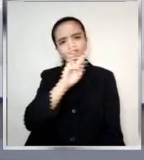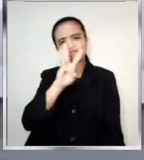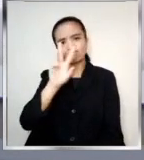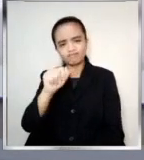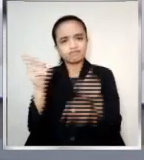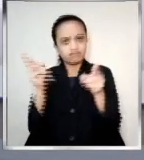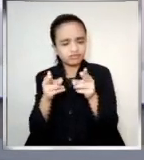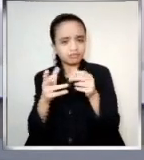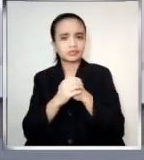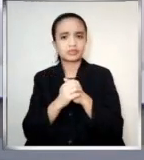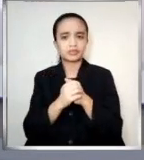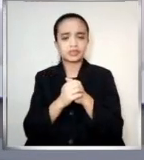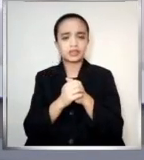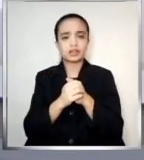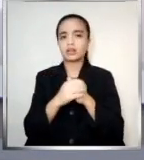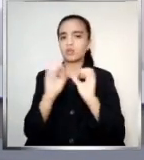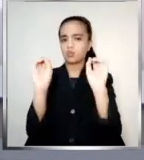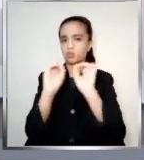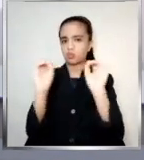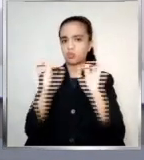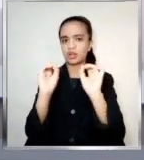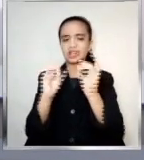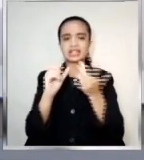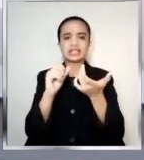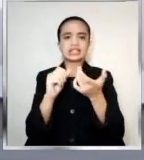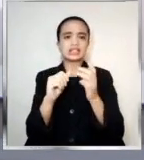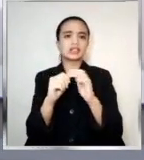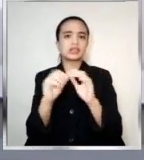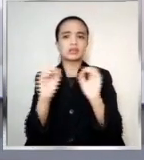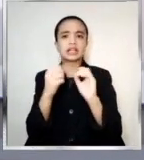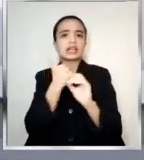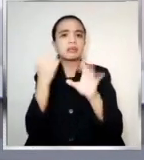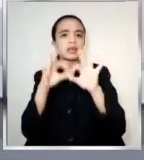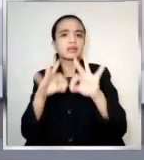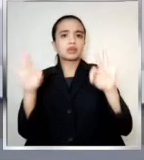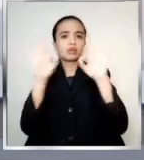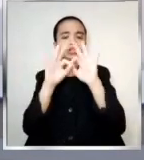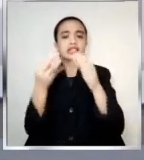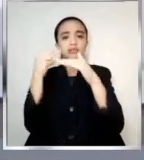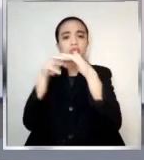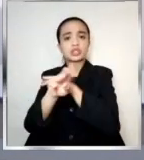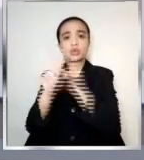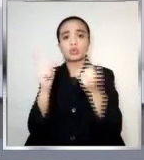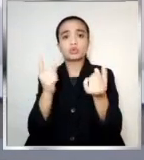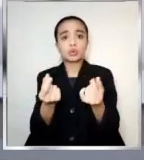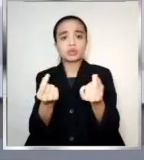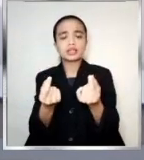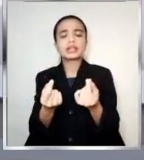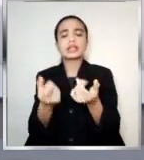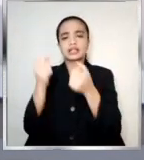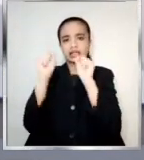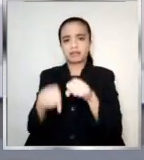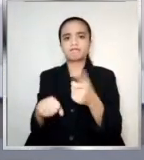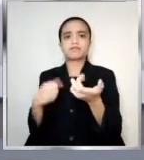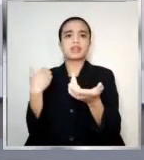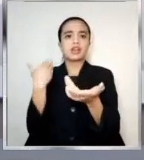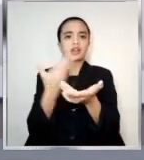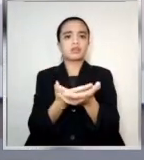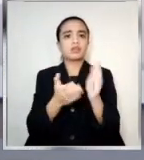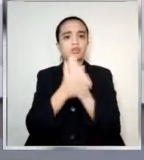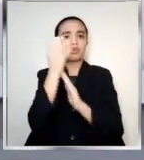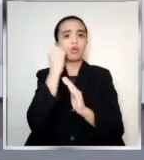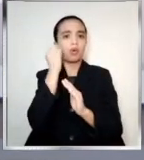Administration, wala raw halagang katumbas ang misyon nilang mapauwi para makapiling ng mga OFW